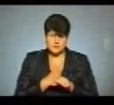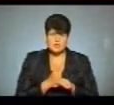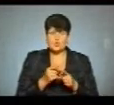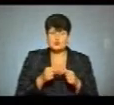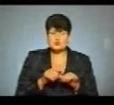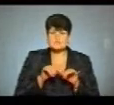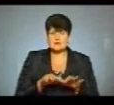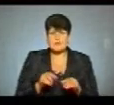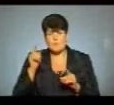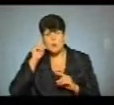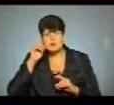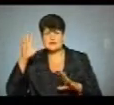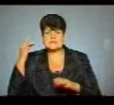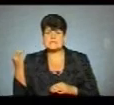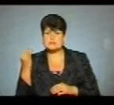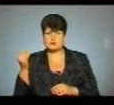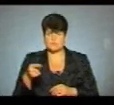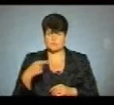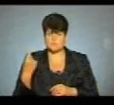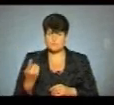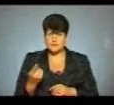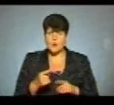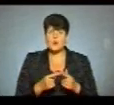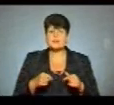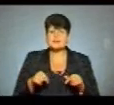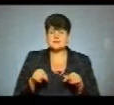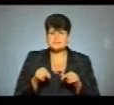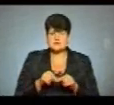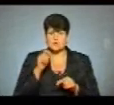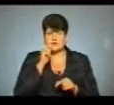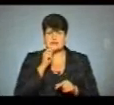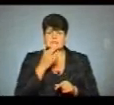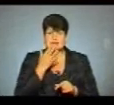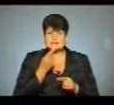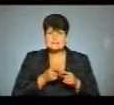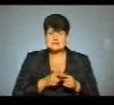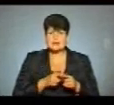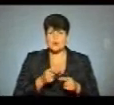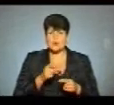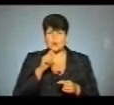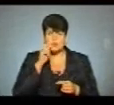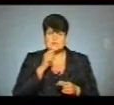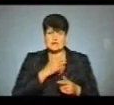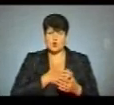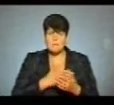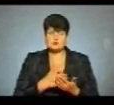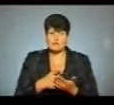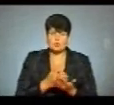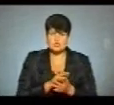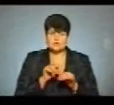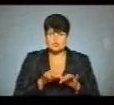для популяризації історії Тернопільщини. Організація українських націоналістів – це український громадсько-політичний рух, що діє